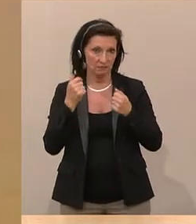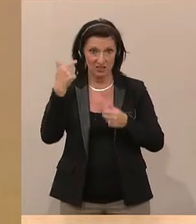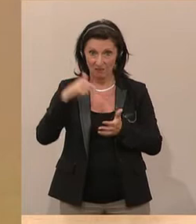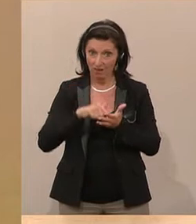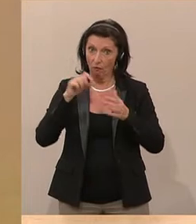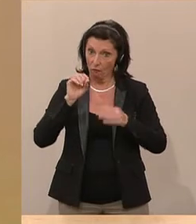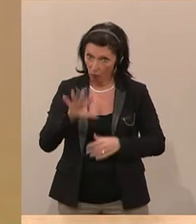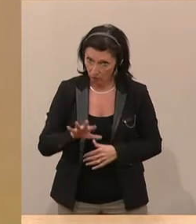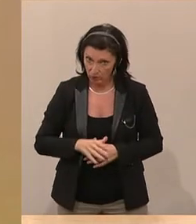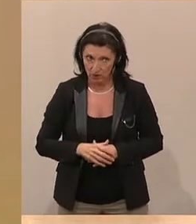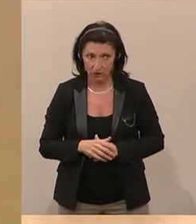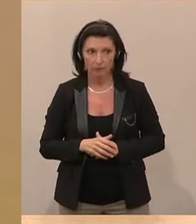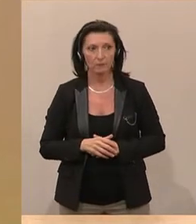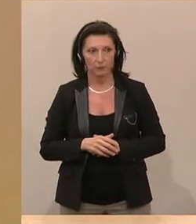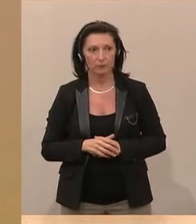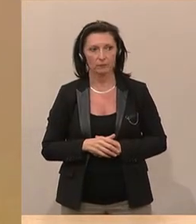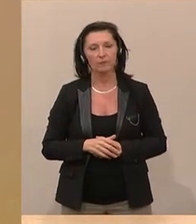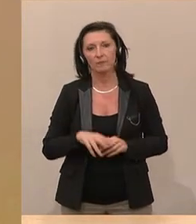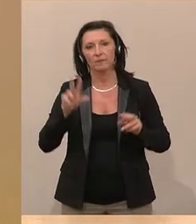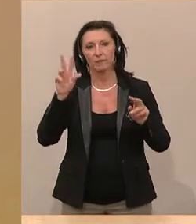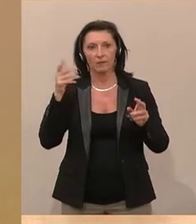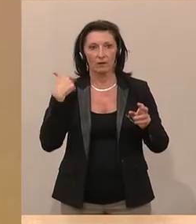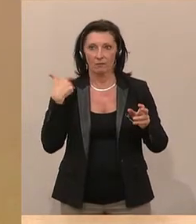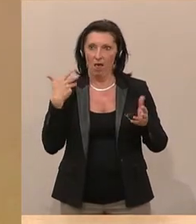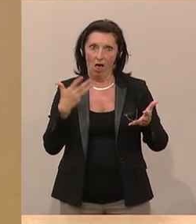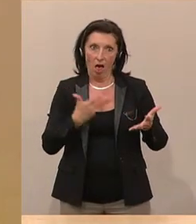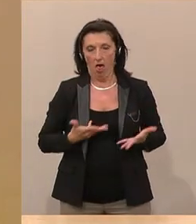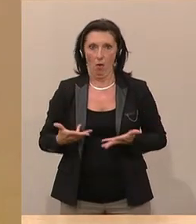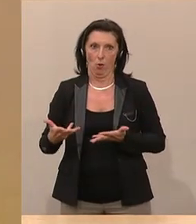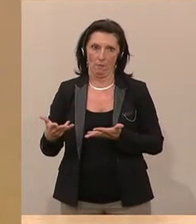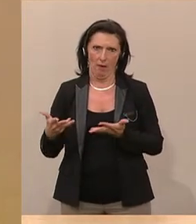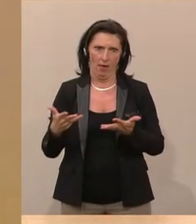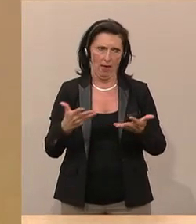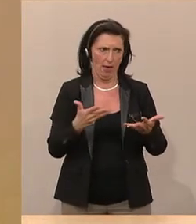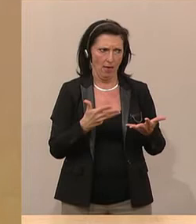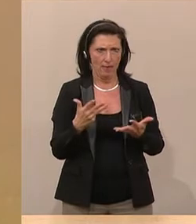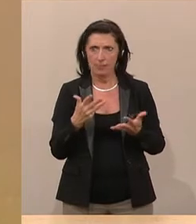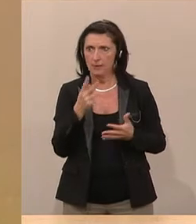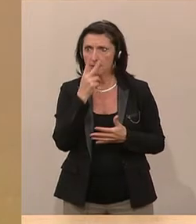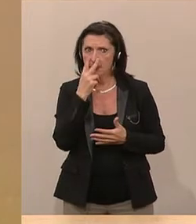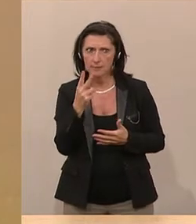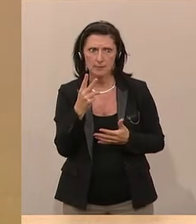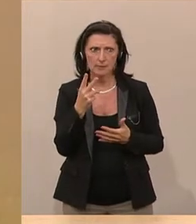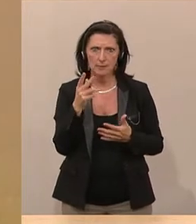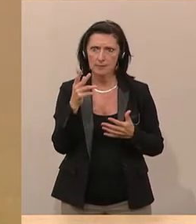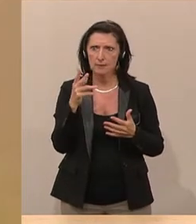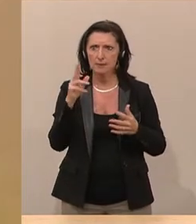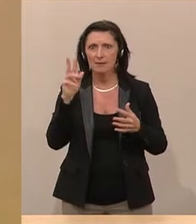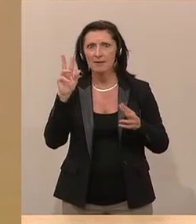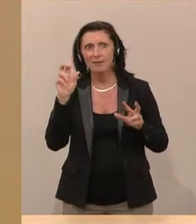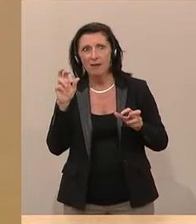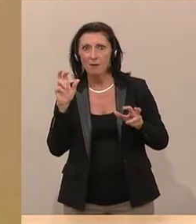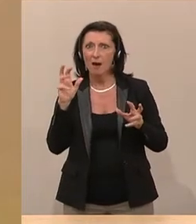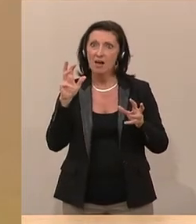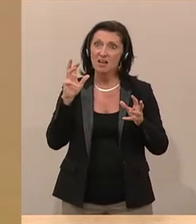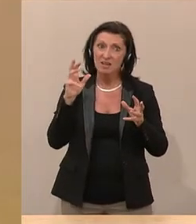2015 hat uns eine gewisse Ohnmacht aufgezeigt. Wir haben Schwächen gesehen, wenn es um die Sicherheit der Gemeinschaft